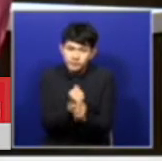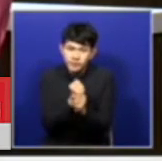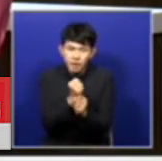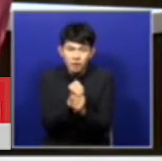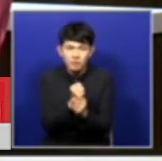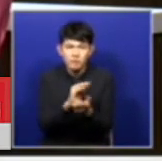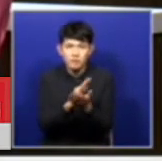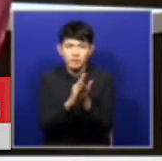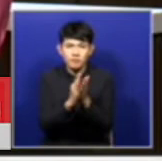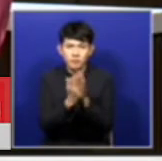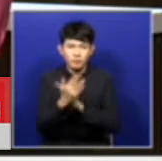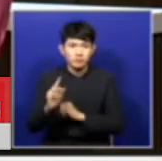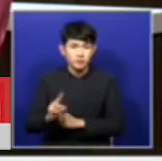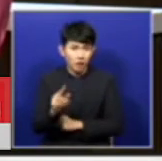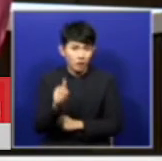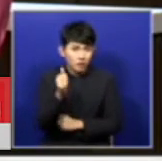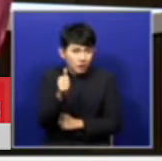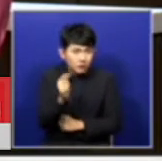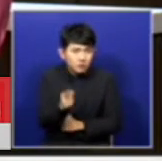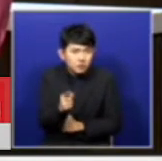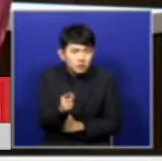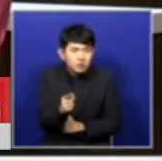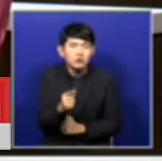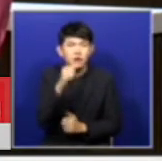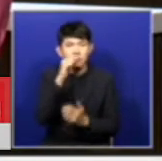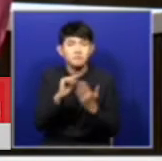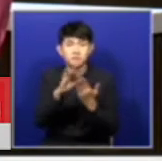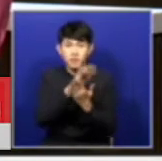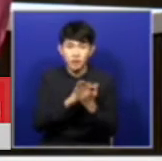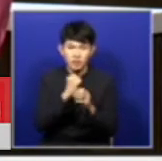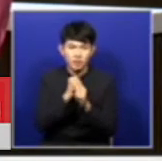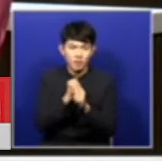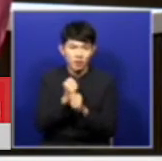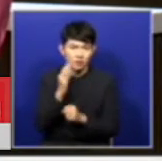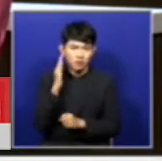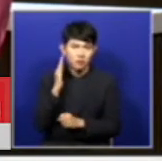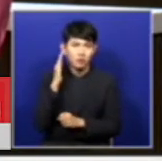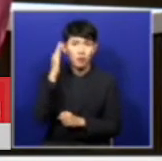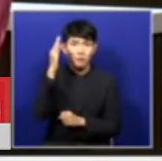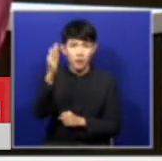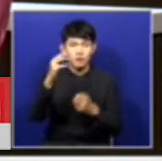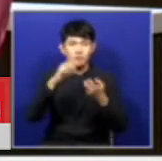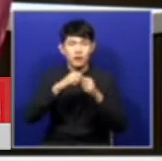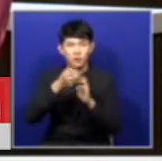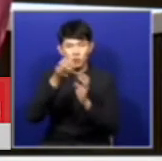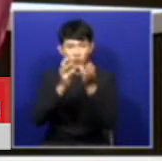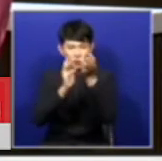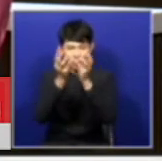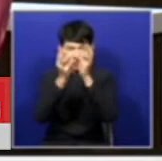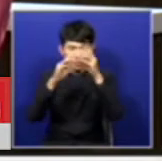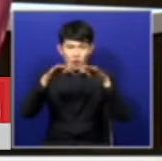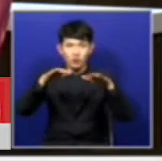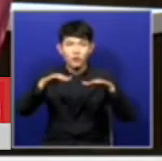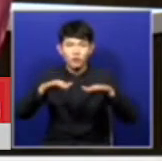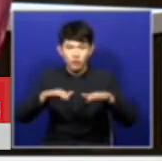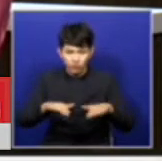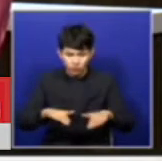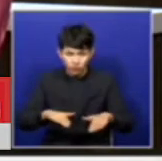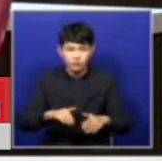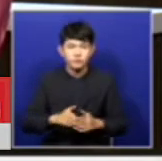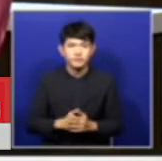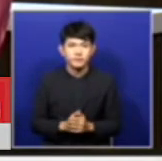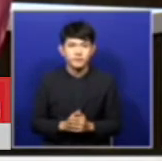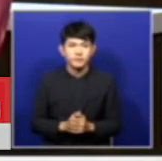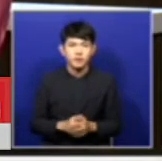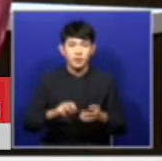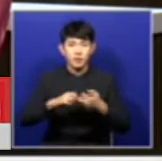การใช้อย่างจริงจังในประเทศเนี่ยผมเชื่อว่าในระยะยาวเนี่ยนะครับปัญหาเหล่านี้ก็จะเบาบางลงปัญหาต่อมาที่ชัดเจ